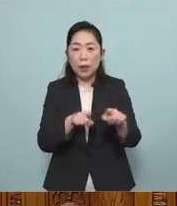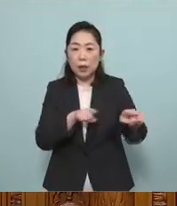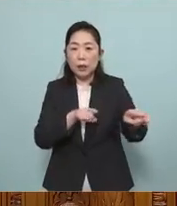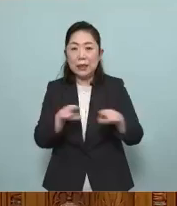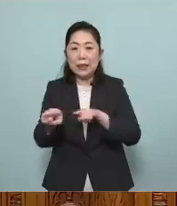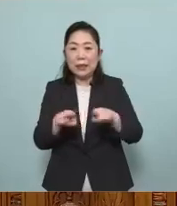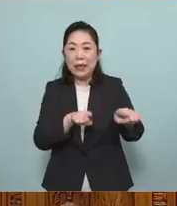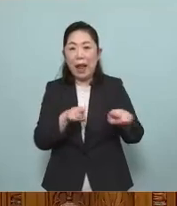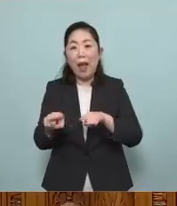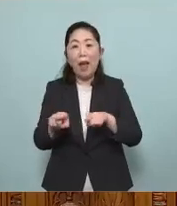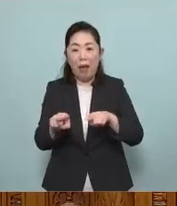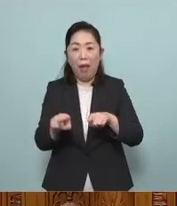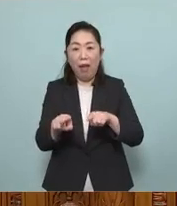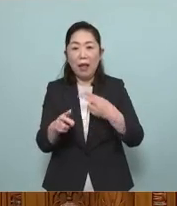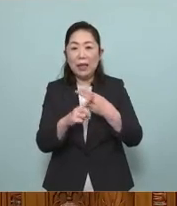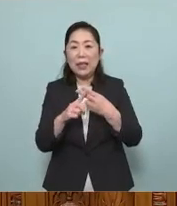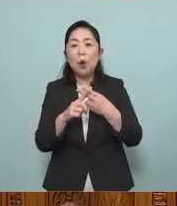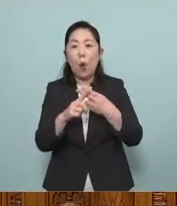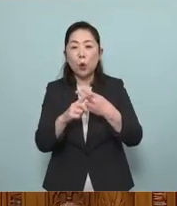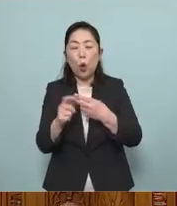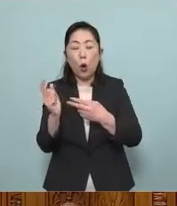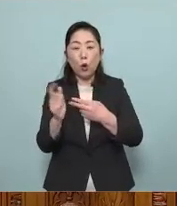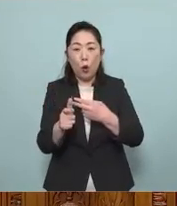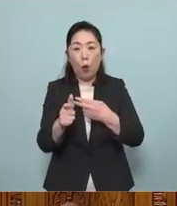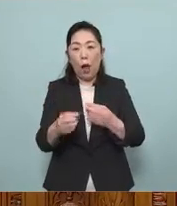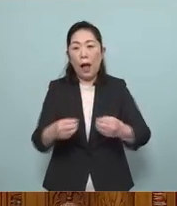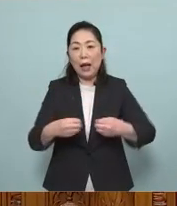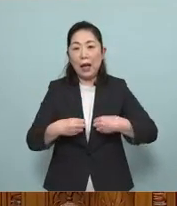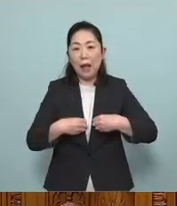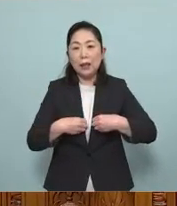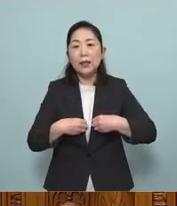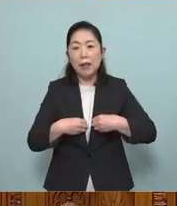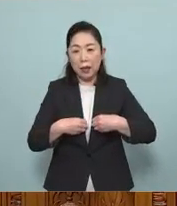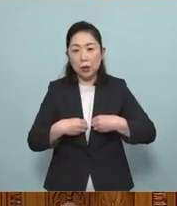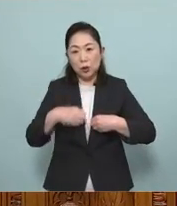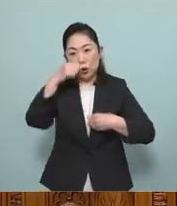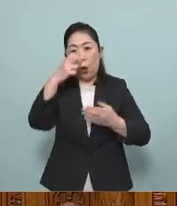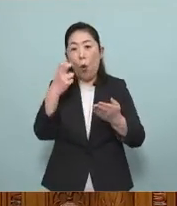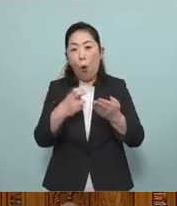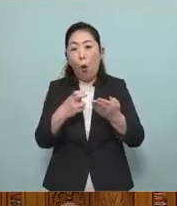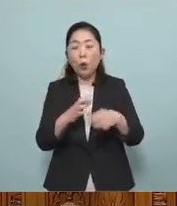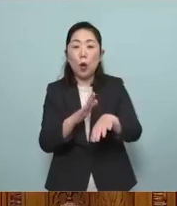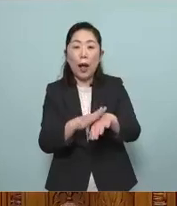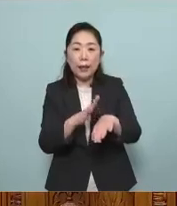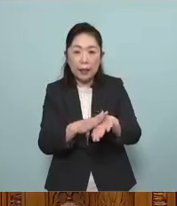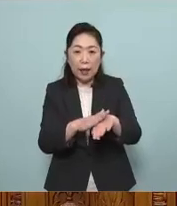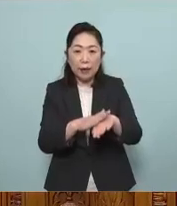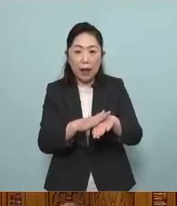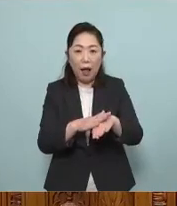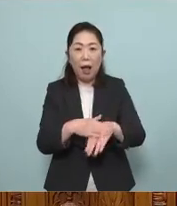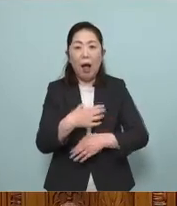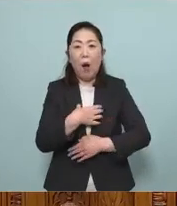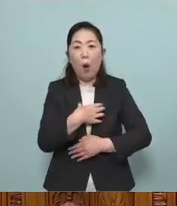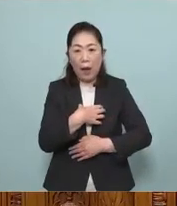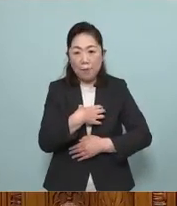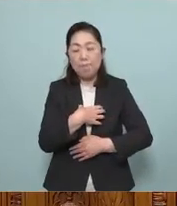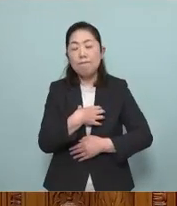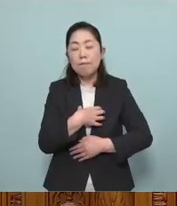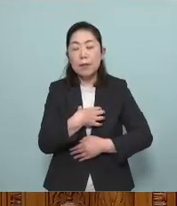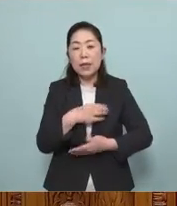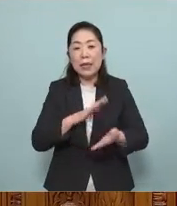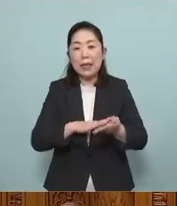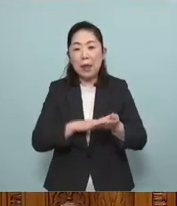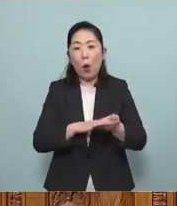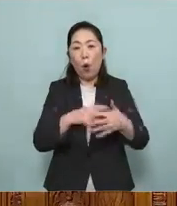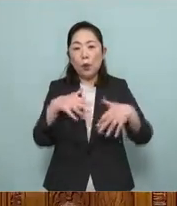機能の強化や、感染症法の在り方、保健医療体制の確保など、中長期